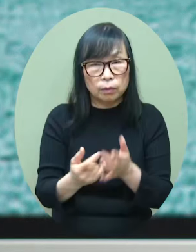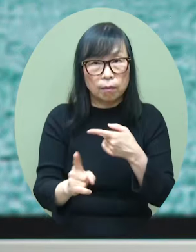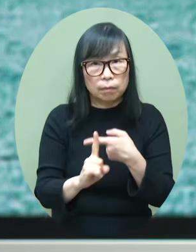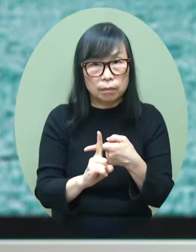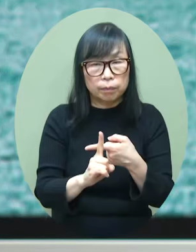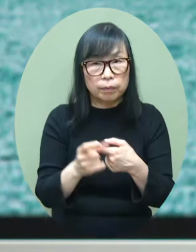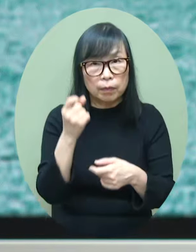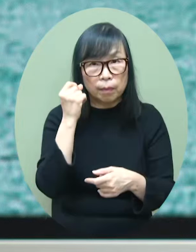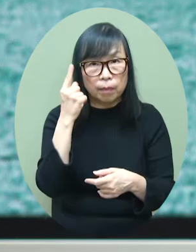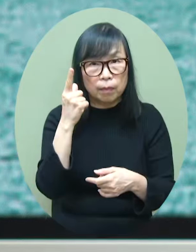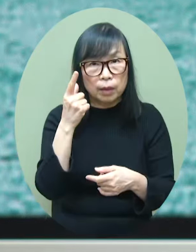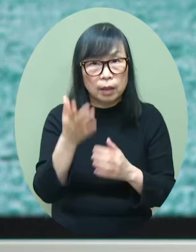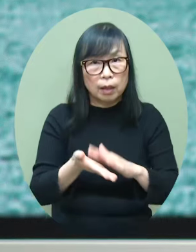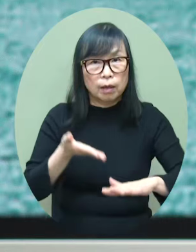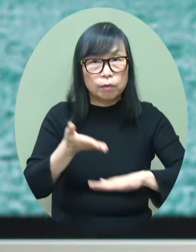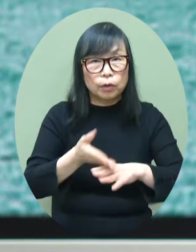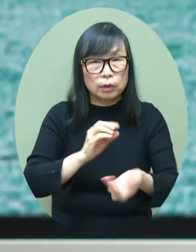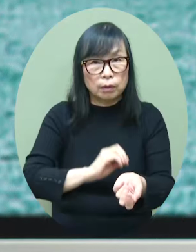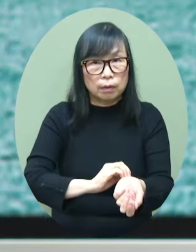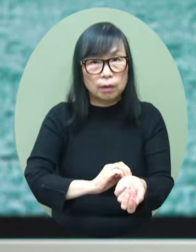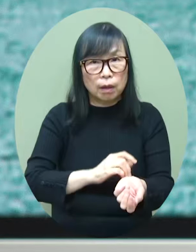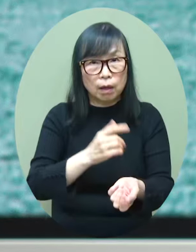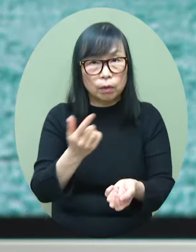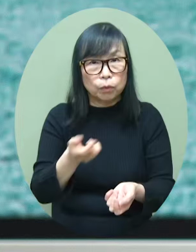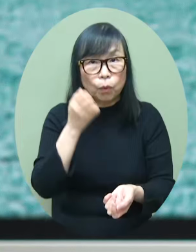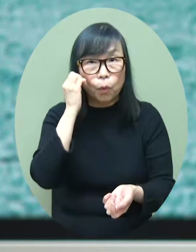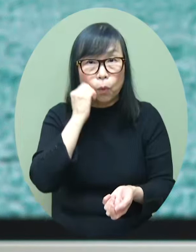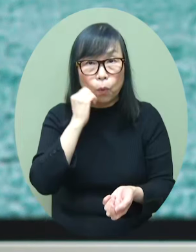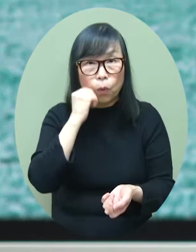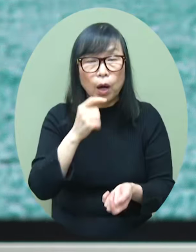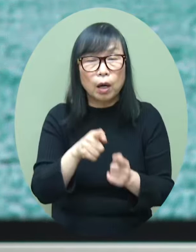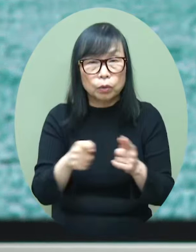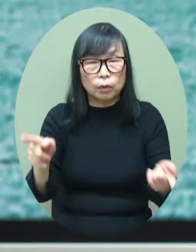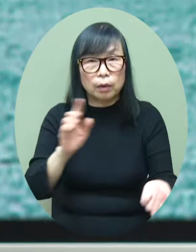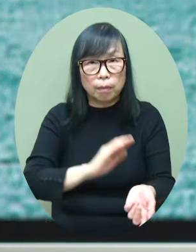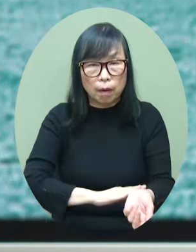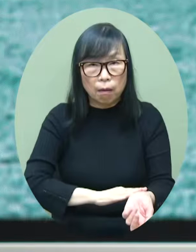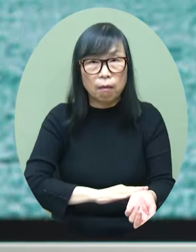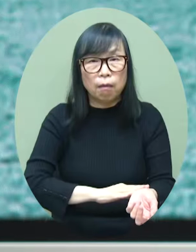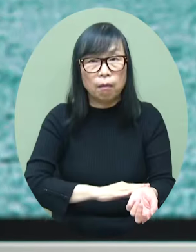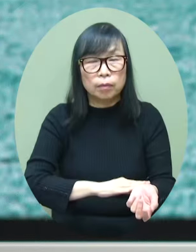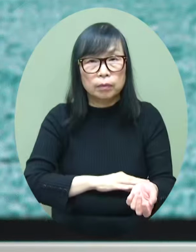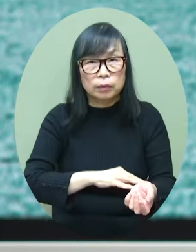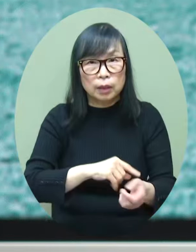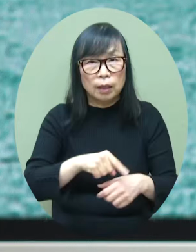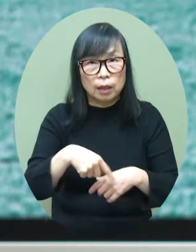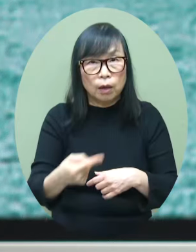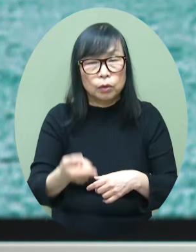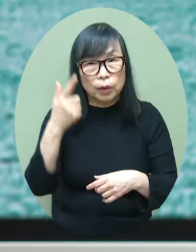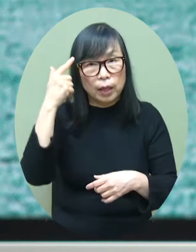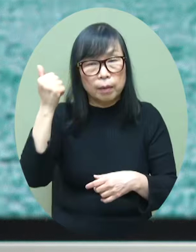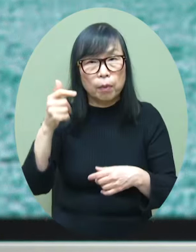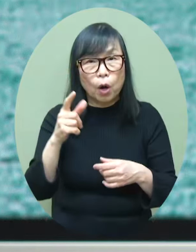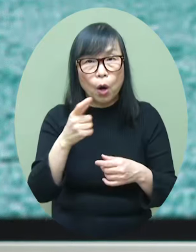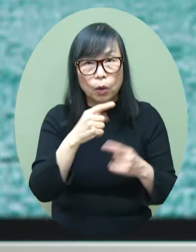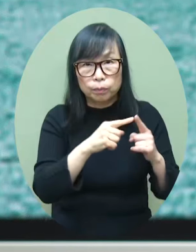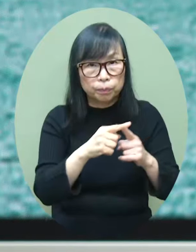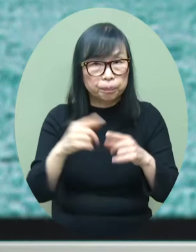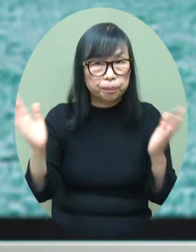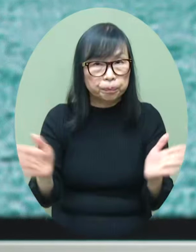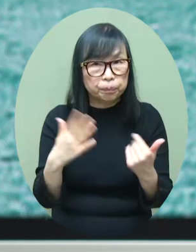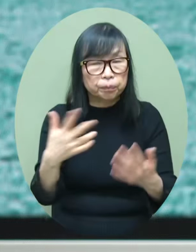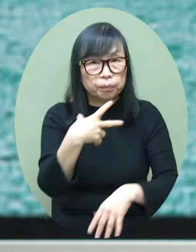嚇。特別係呢個覆診嗰啲地方都係啲長者啊、長期病患嘅人士啦。咁另外都係希望鼓勵市民接種新